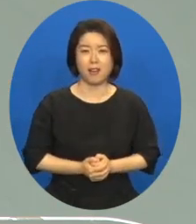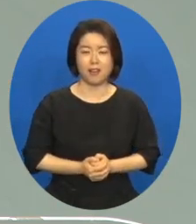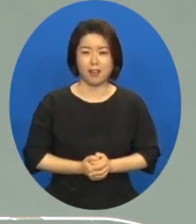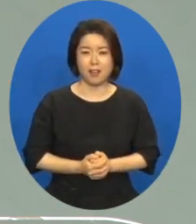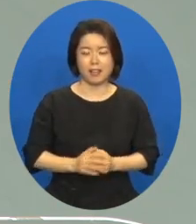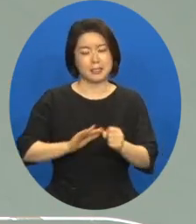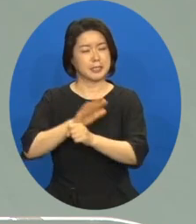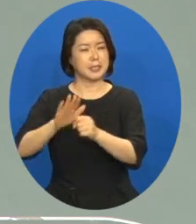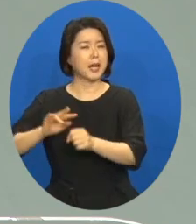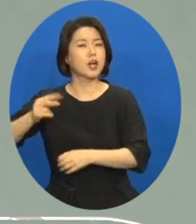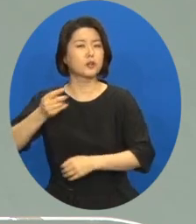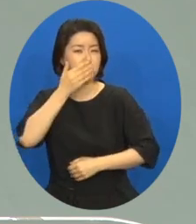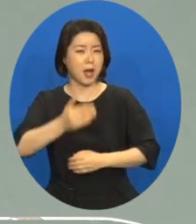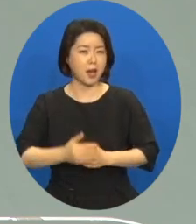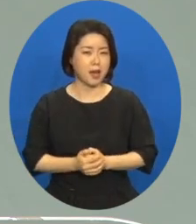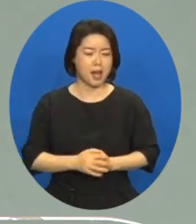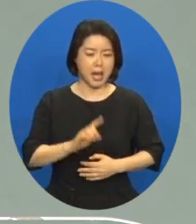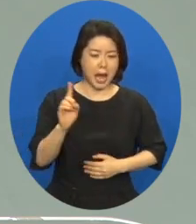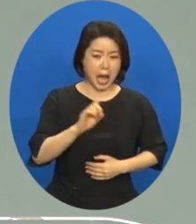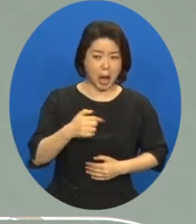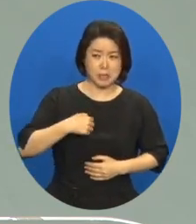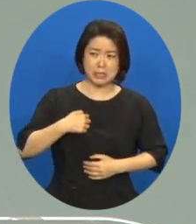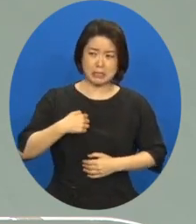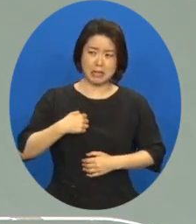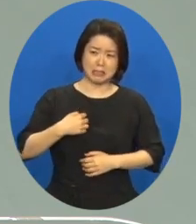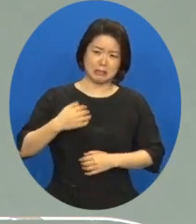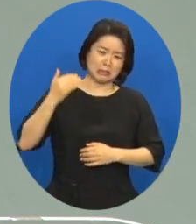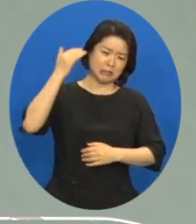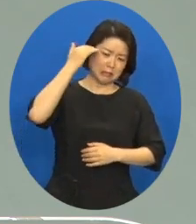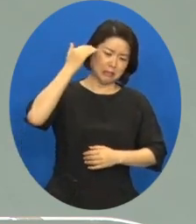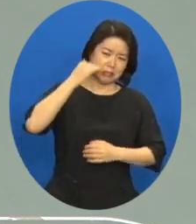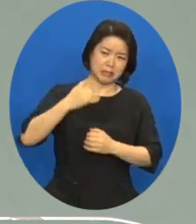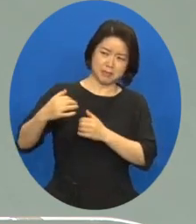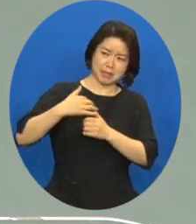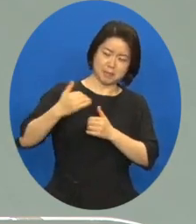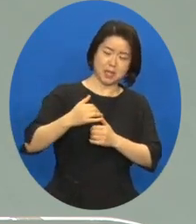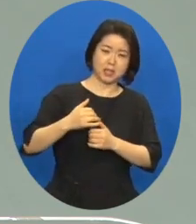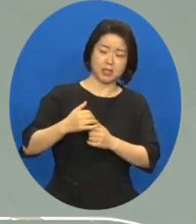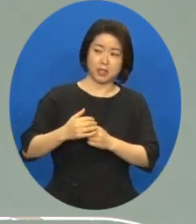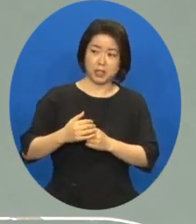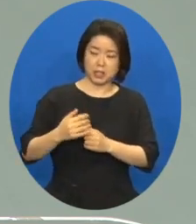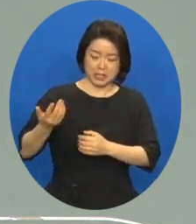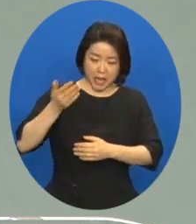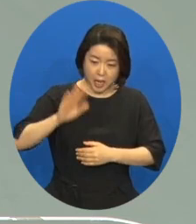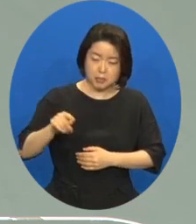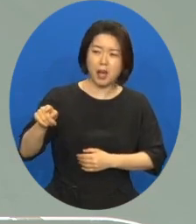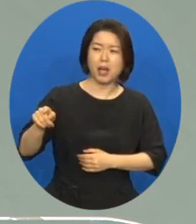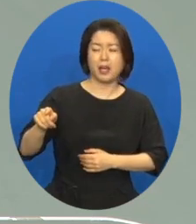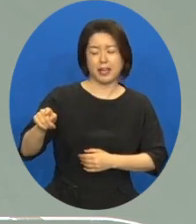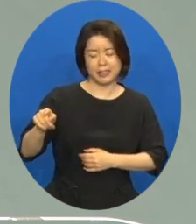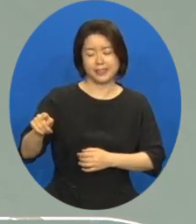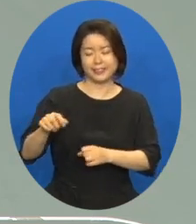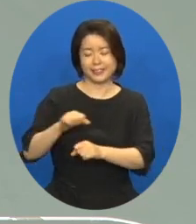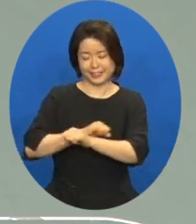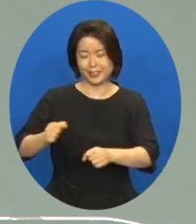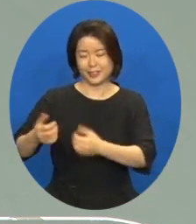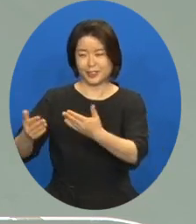사랑이 돼요. 아무리 힘들게 하는 사람도 용서가 되고 사랑이 되고